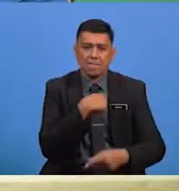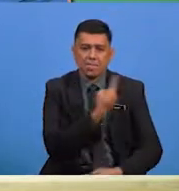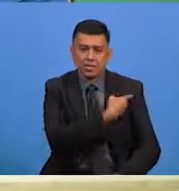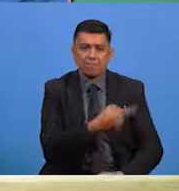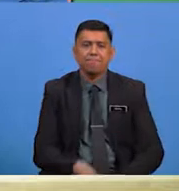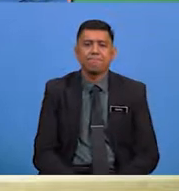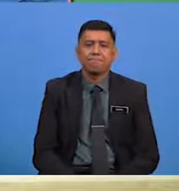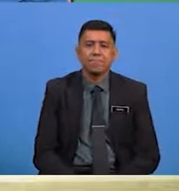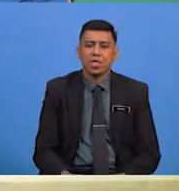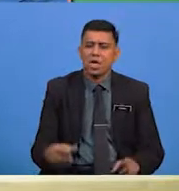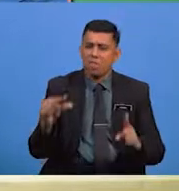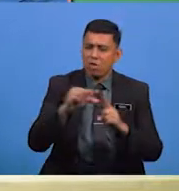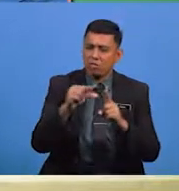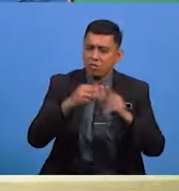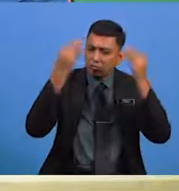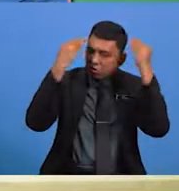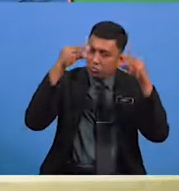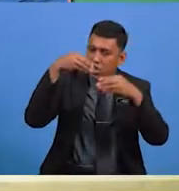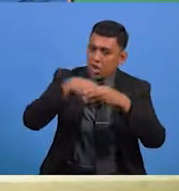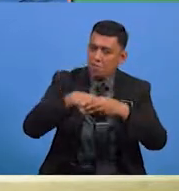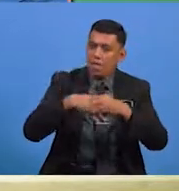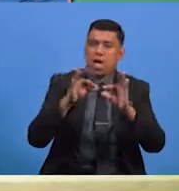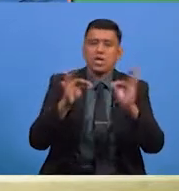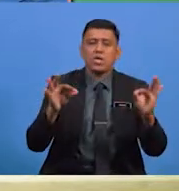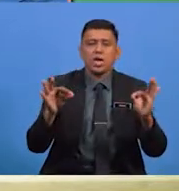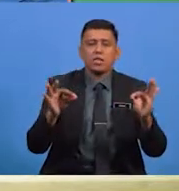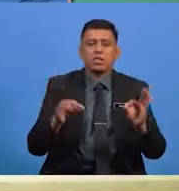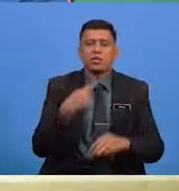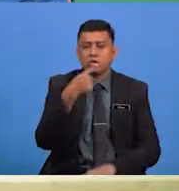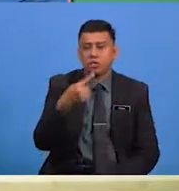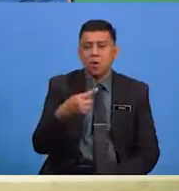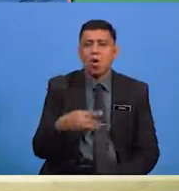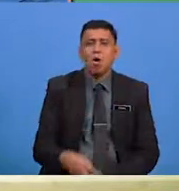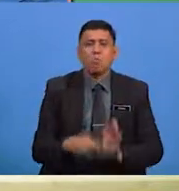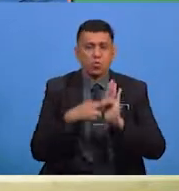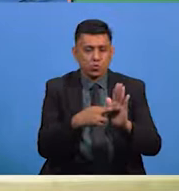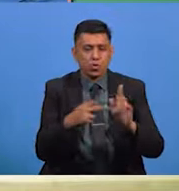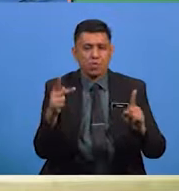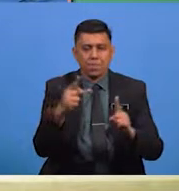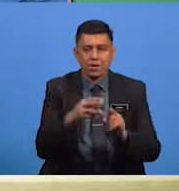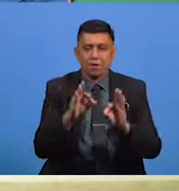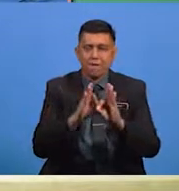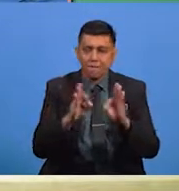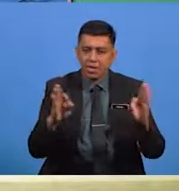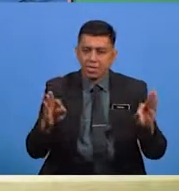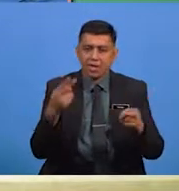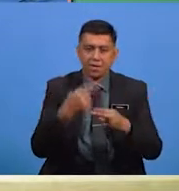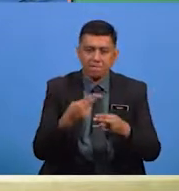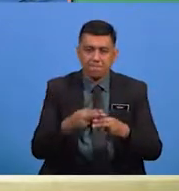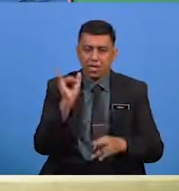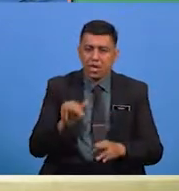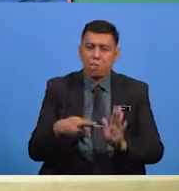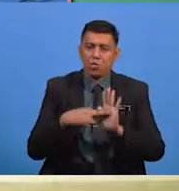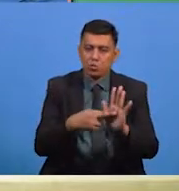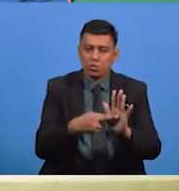Perkataan cikgu dalam ayat tersebut merujuk kepada frasa nama yang